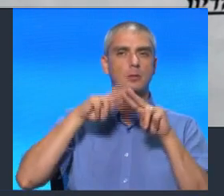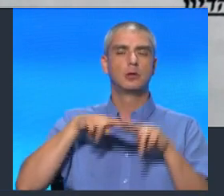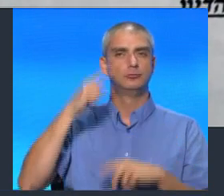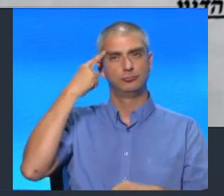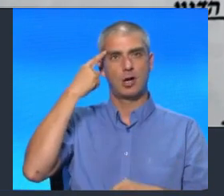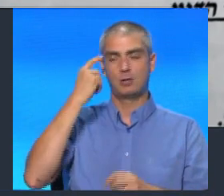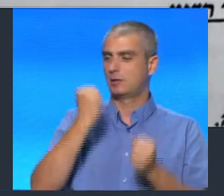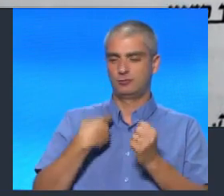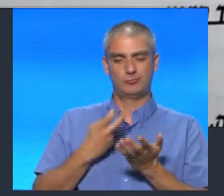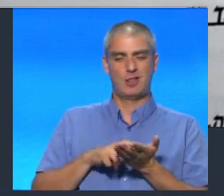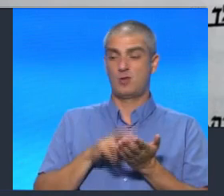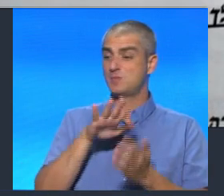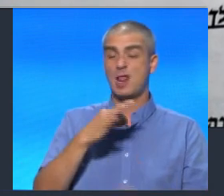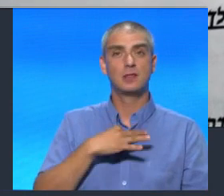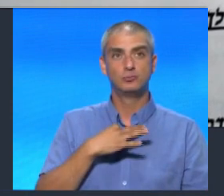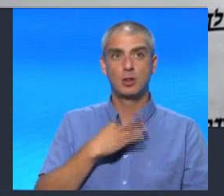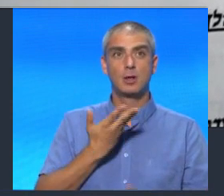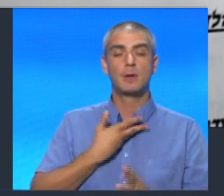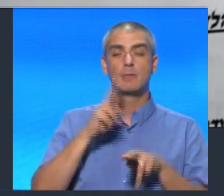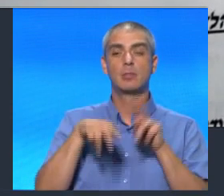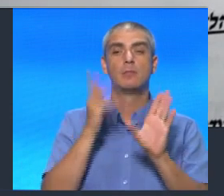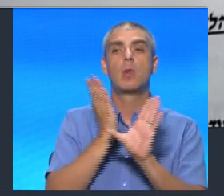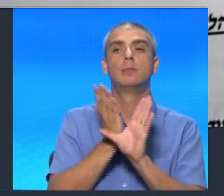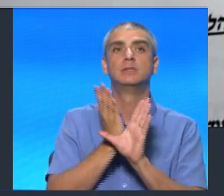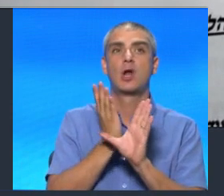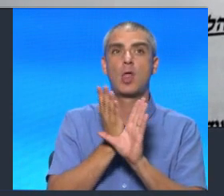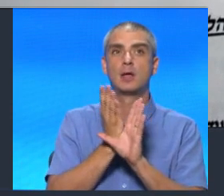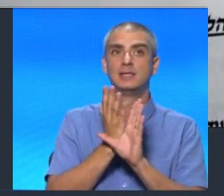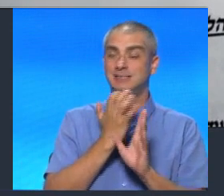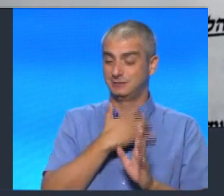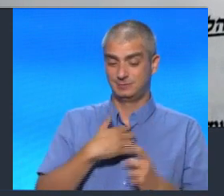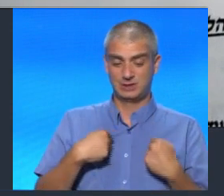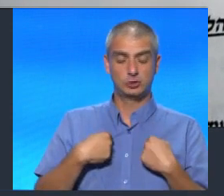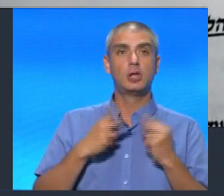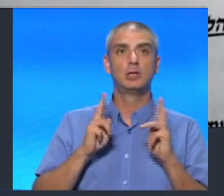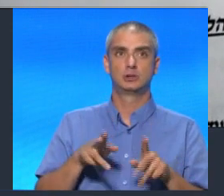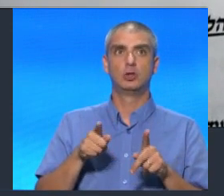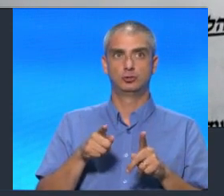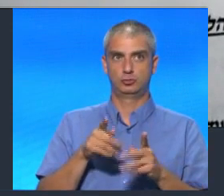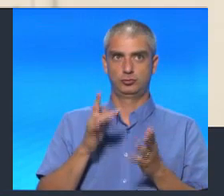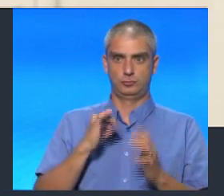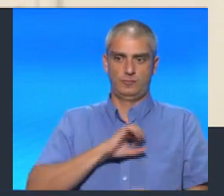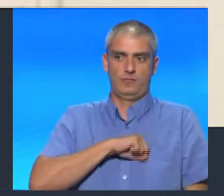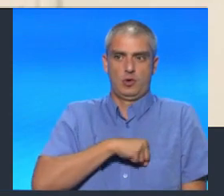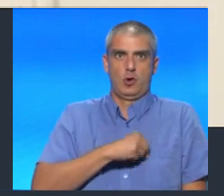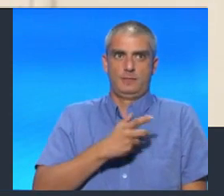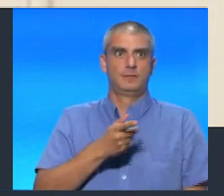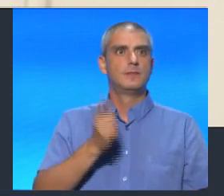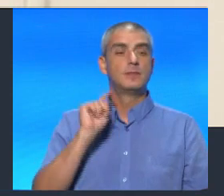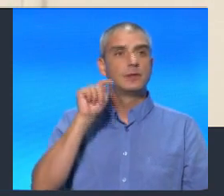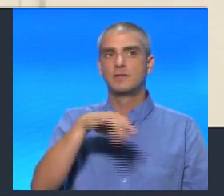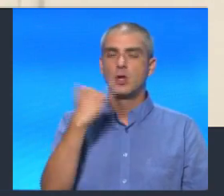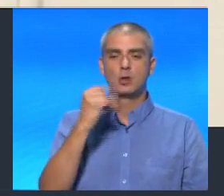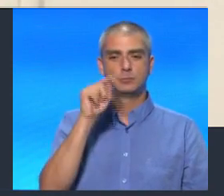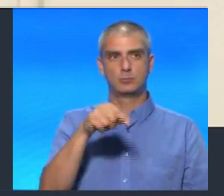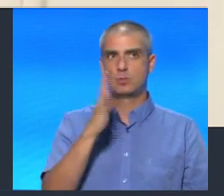לקום. הילדים שלי מטופלים פסיכולוגית. הפציעה שלי קיימת, נוכחת וכואבת. להגיע כל פעם לכאן נורא